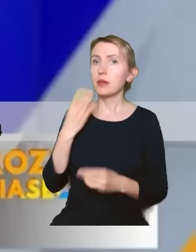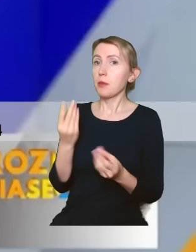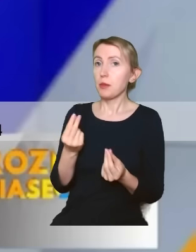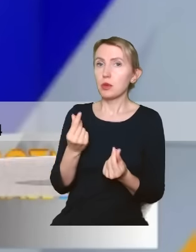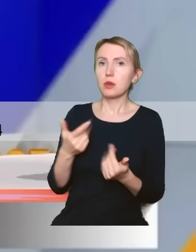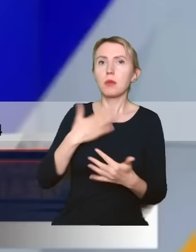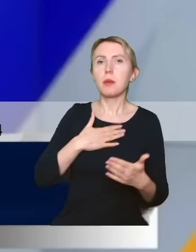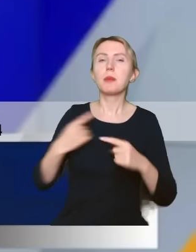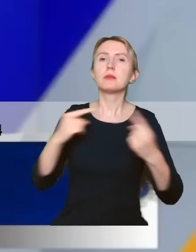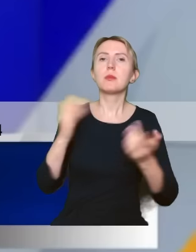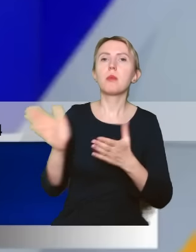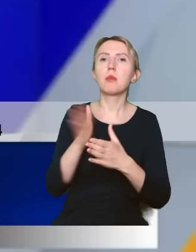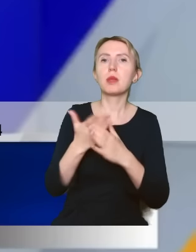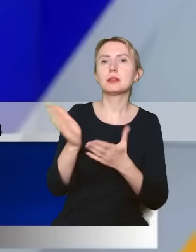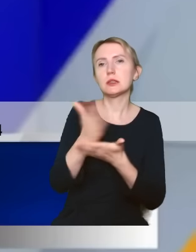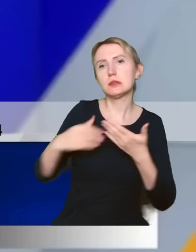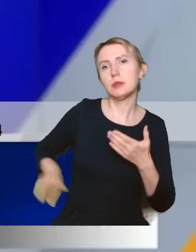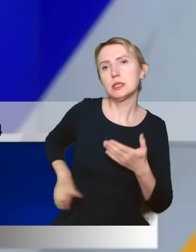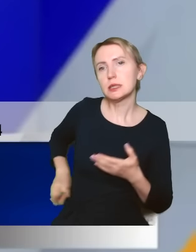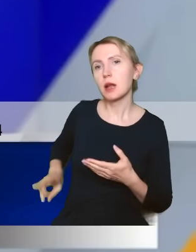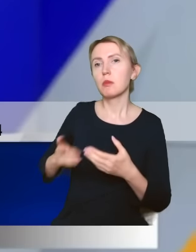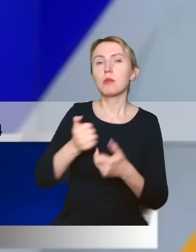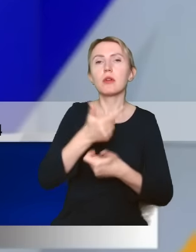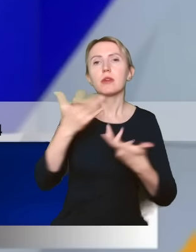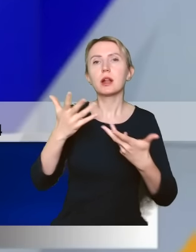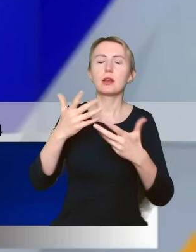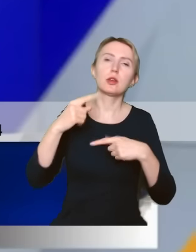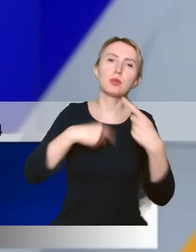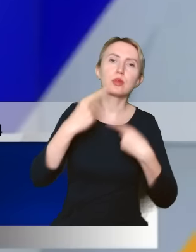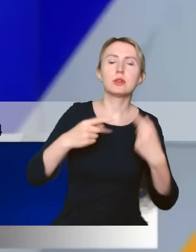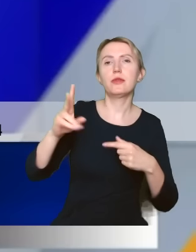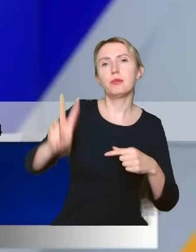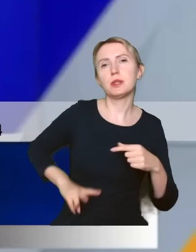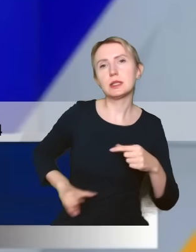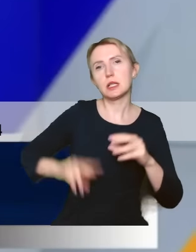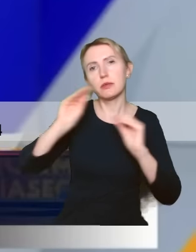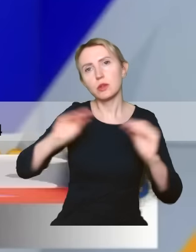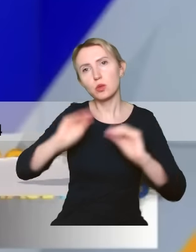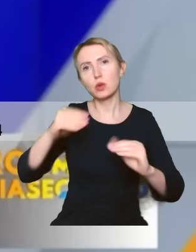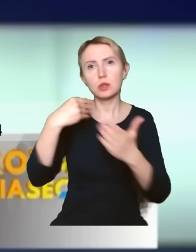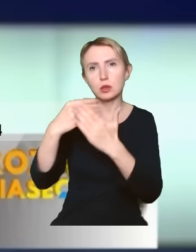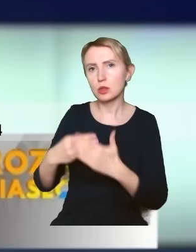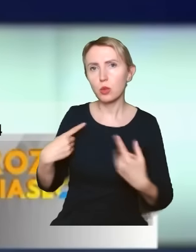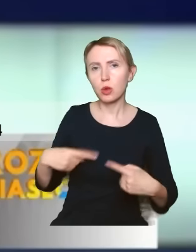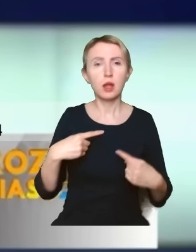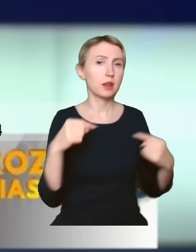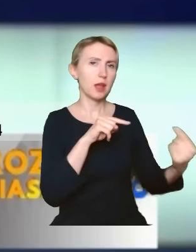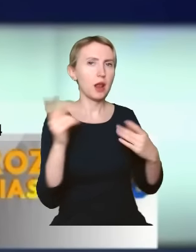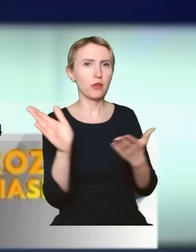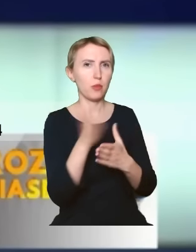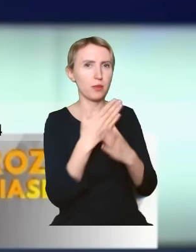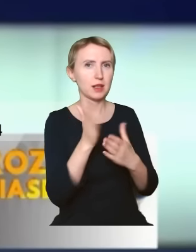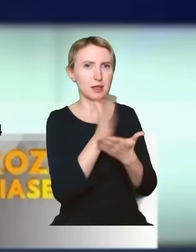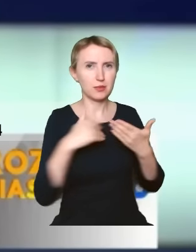dialogu międzyresortowym, bo większość tego procesu w Ministerstwie Edukacji umie część zakupowa i myślę, że... Jak słyszę dialog międzyresortowy, to mam